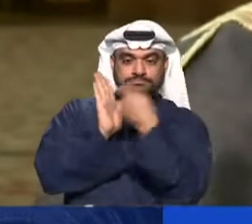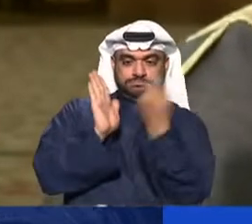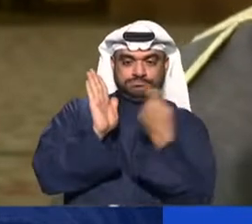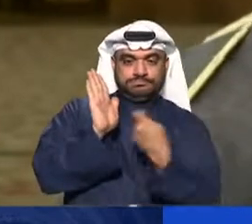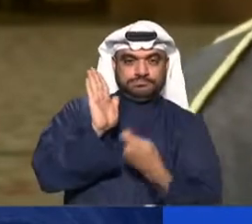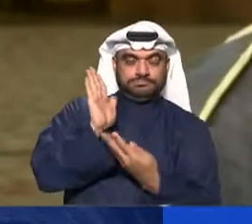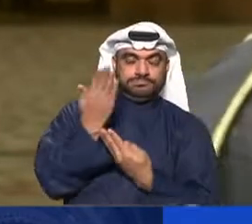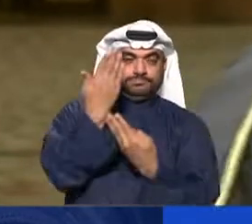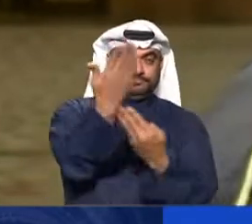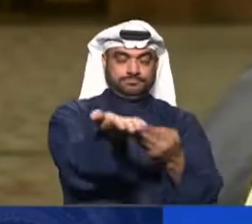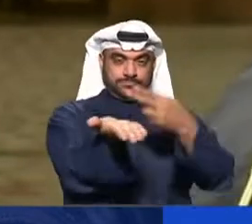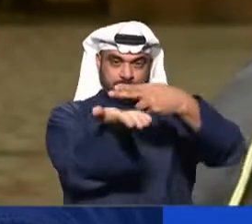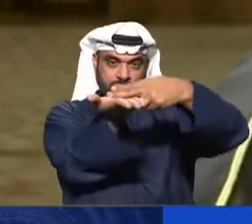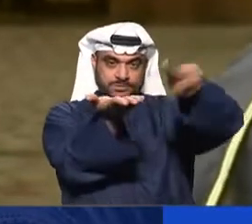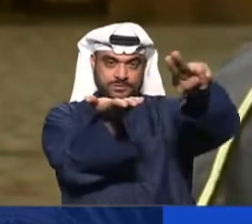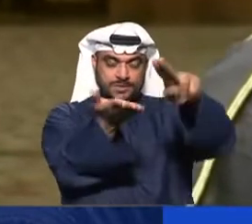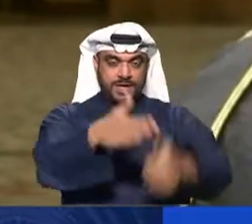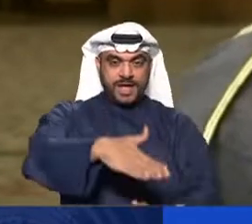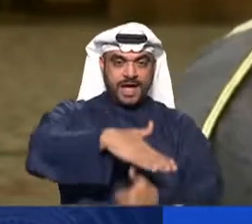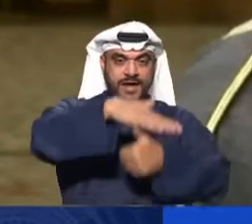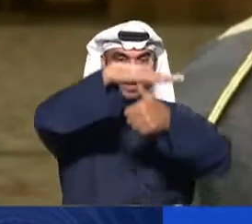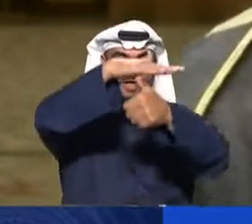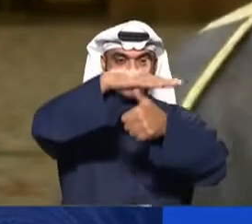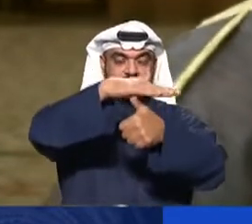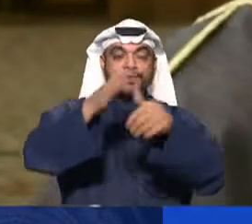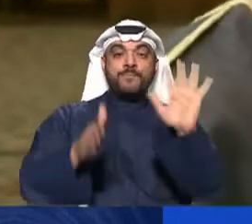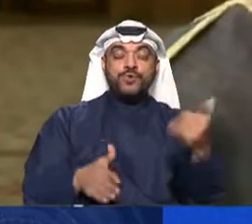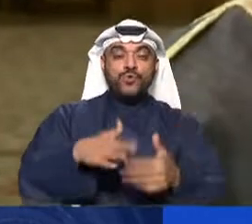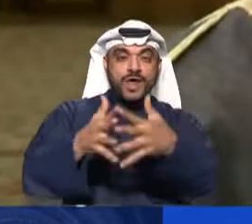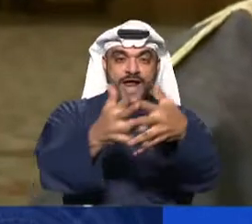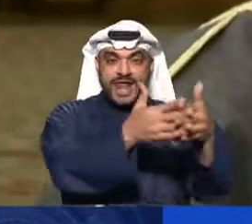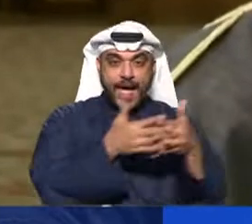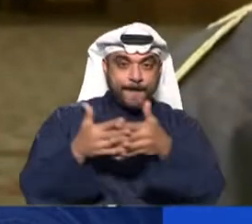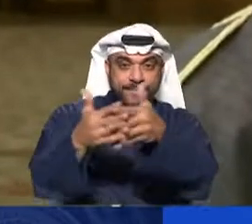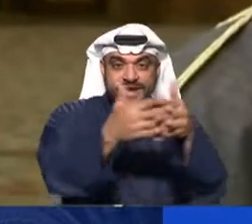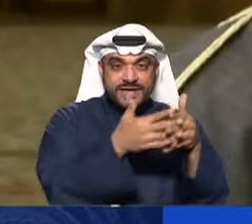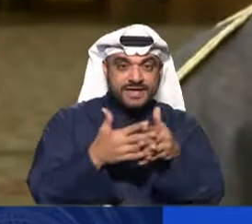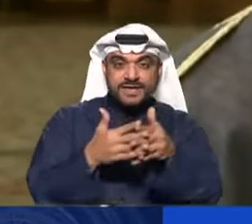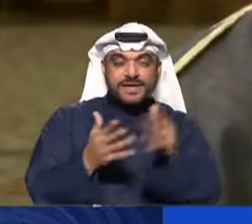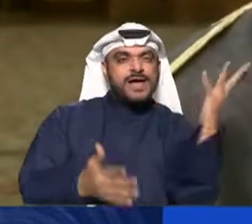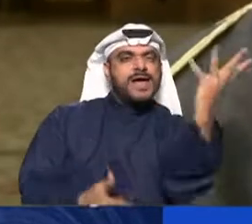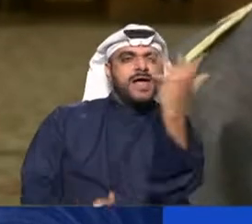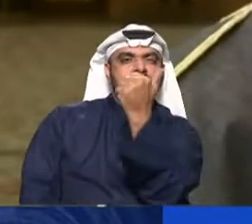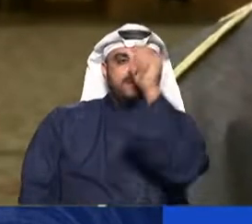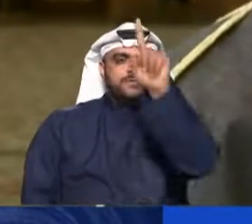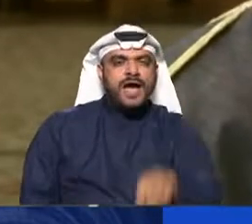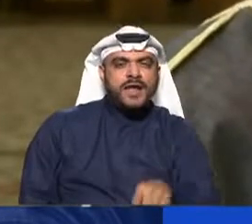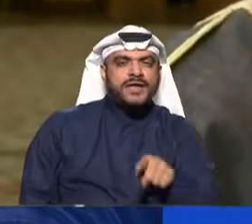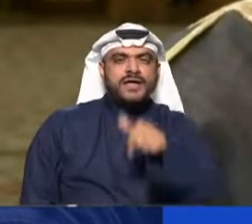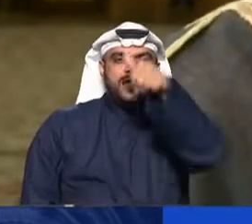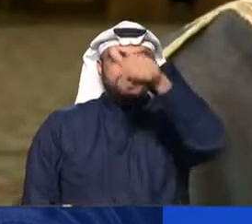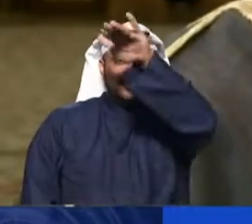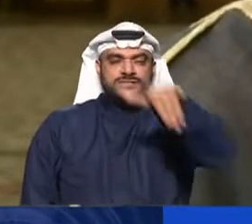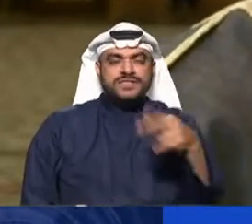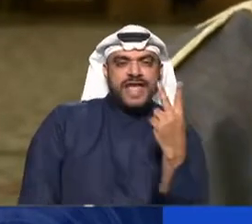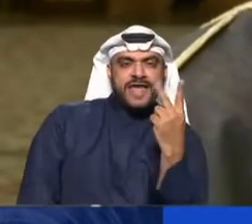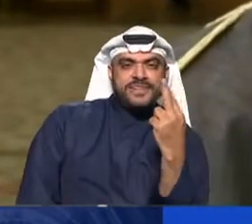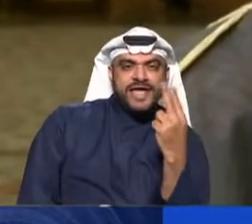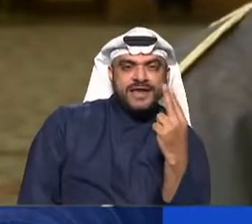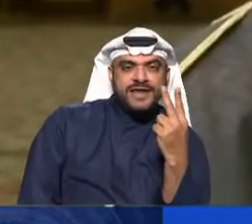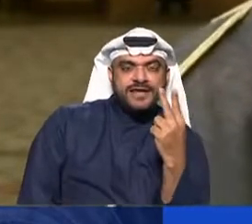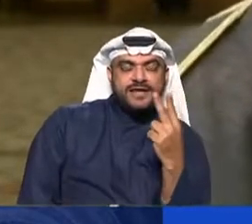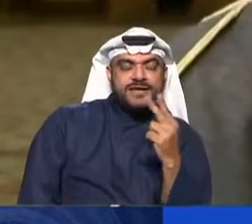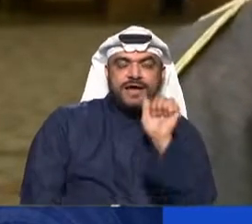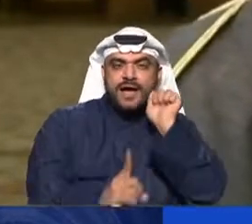إلى الرئيس ترامب بتاريخ 6 فبراير 2020 فيما